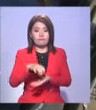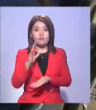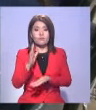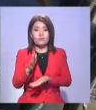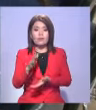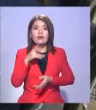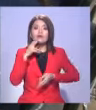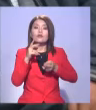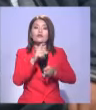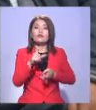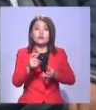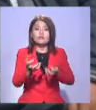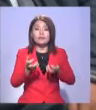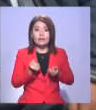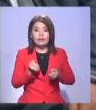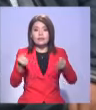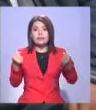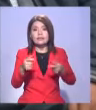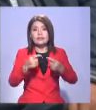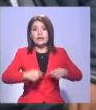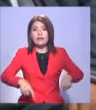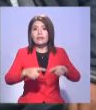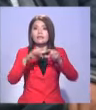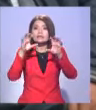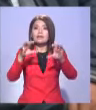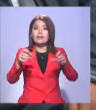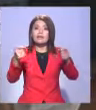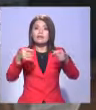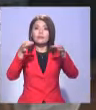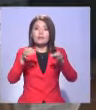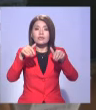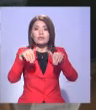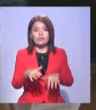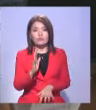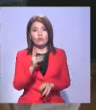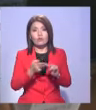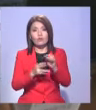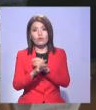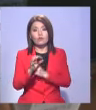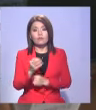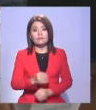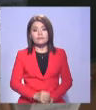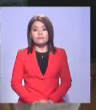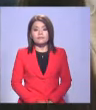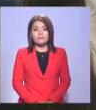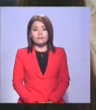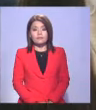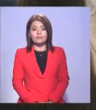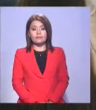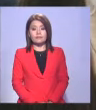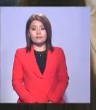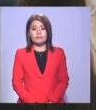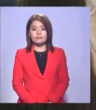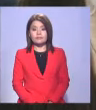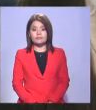Жұмысшылардың арызы алынды, енді тиісті сала мамандары заң аясында шешім шығаруға жұмыс істейді. Берік Жұмабайұлы, Шернияз Боронтаев, Астана